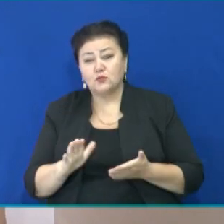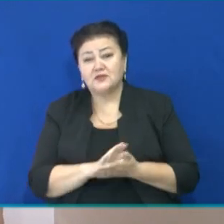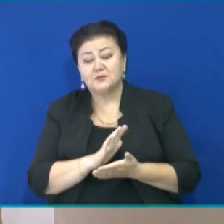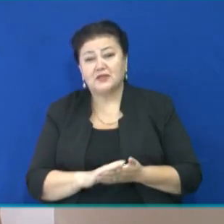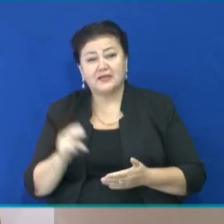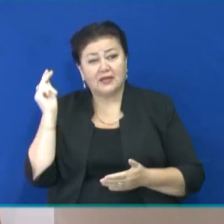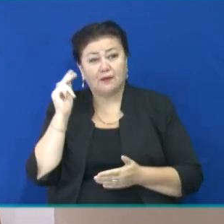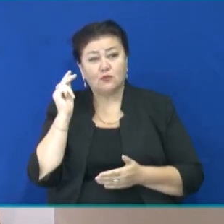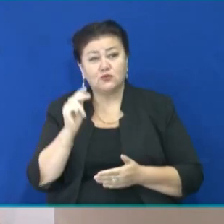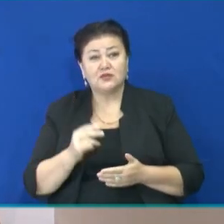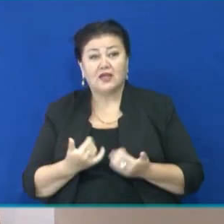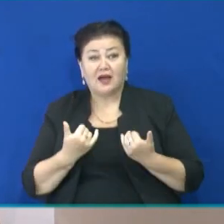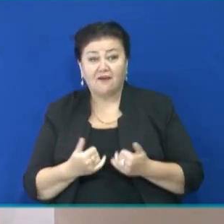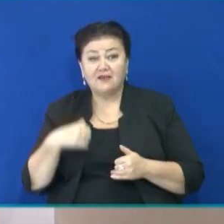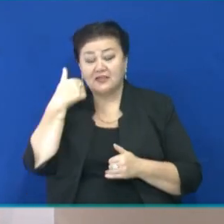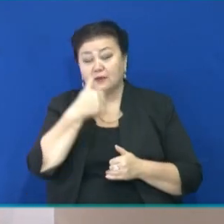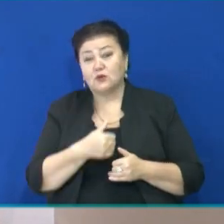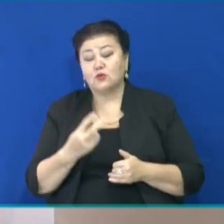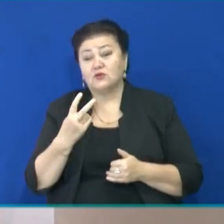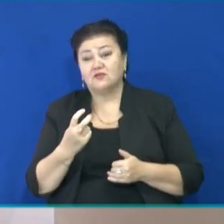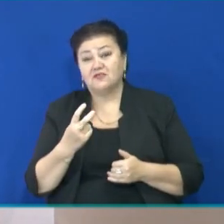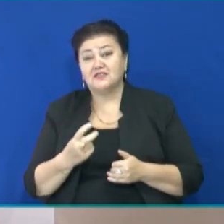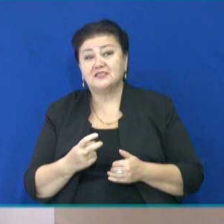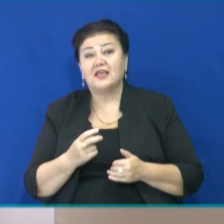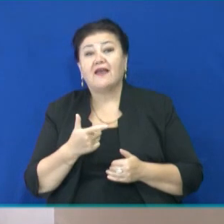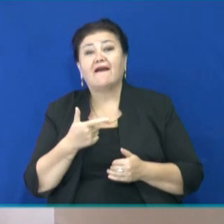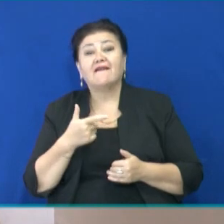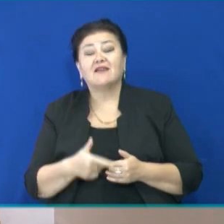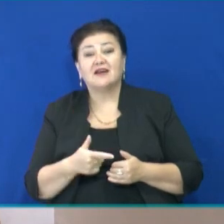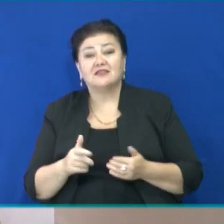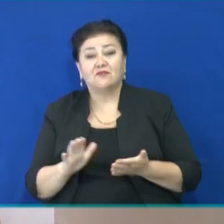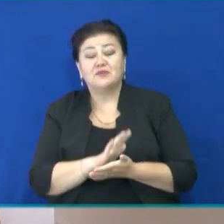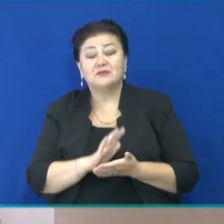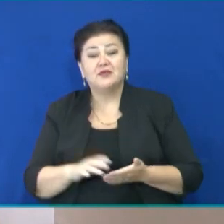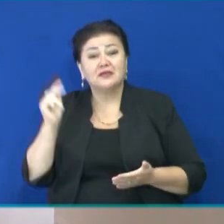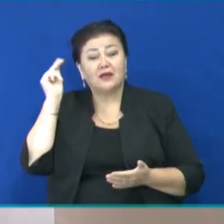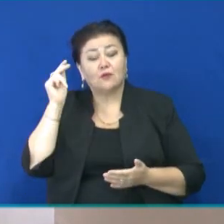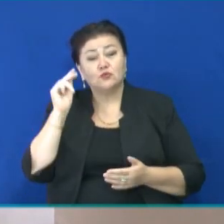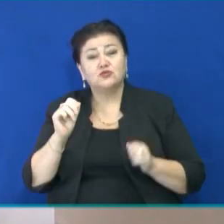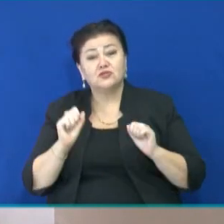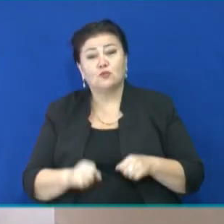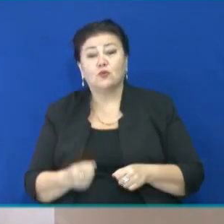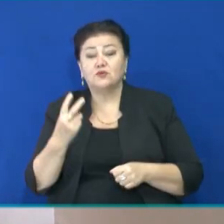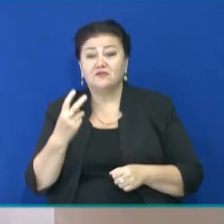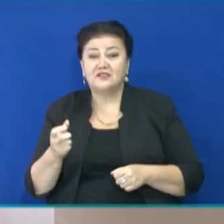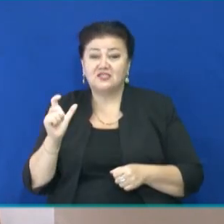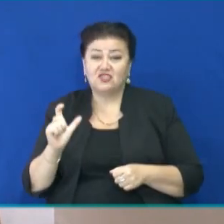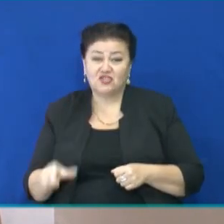мамандығы бойынша 200 грант бөліп отырмыз облыс әкімінің. Қазіргі таңда өздеріңіз білесіздер,